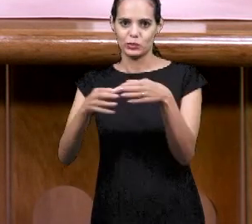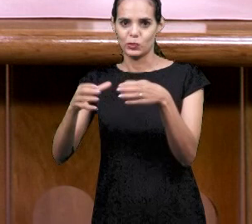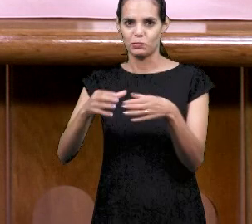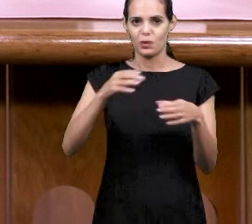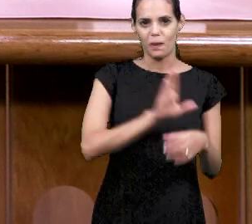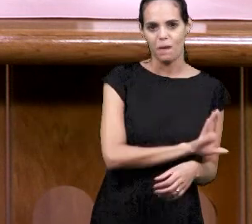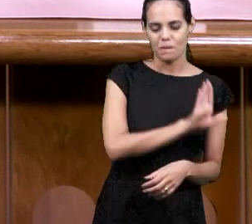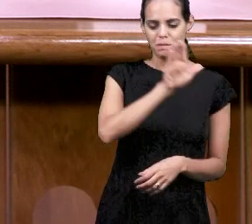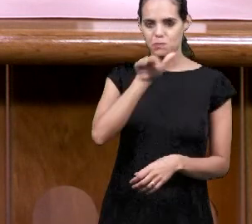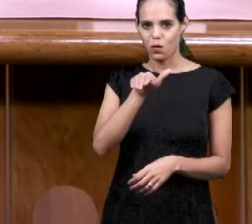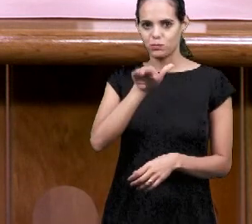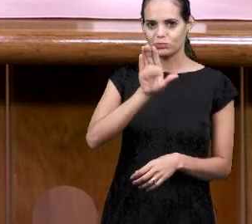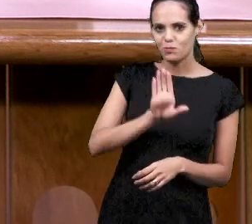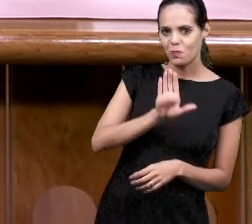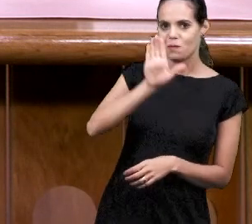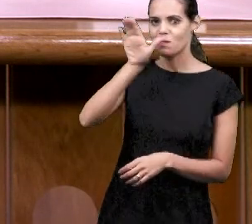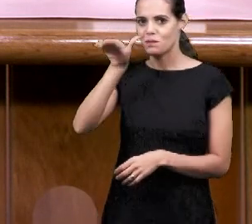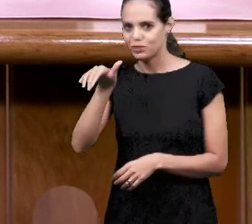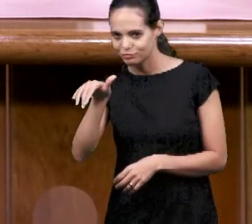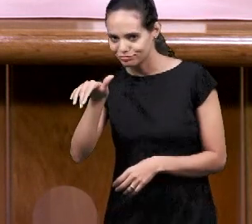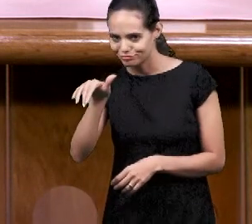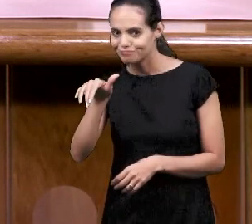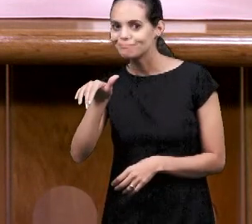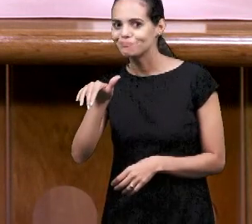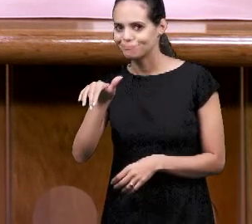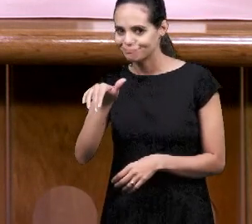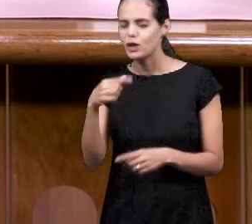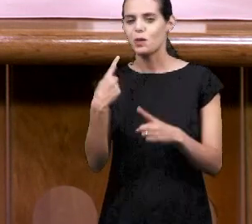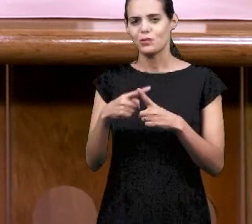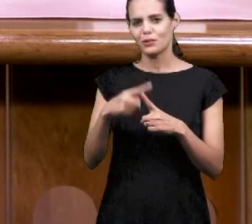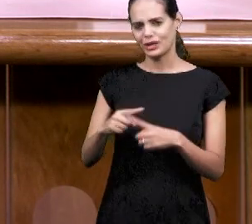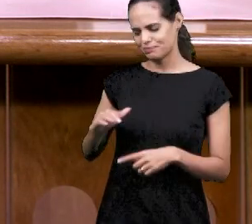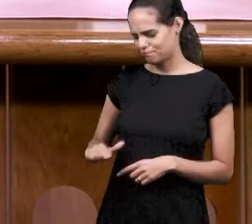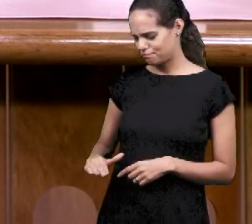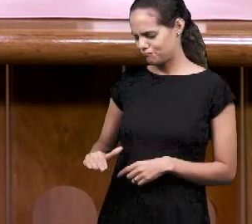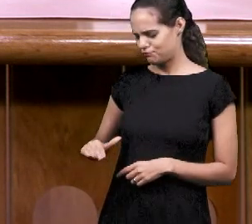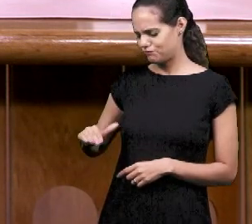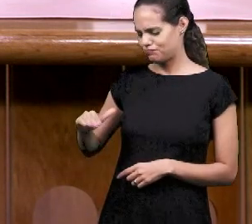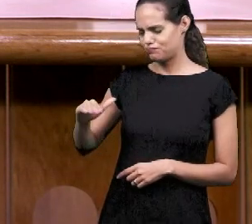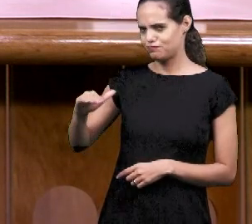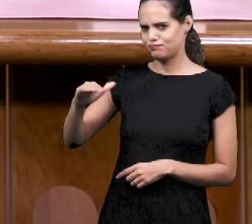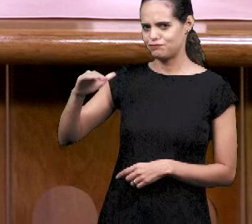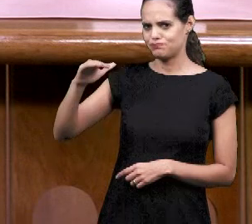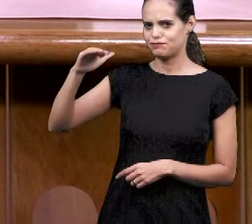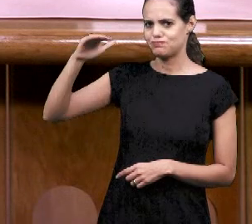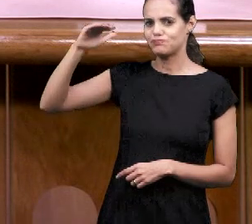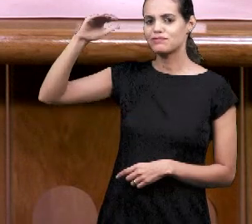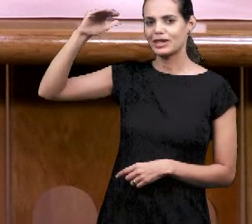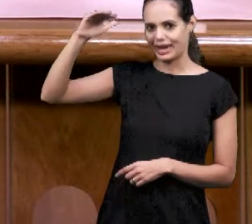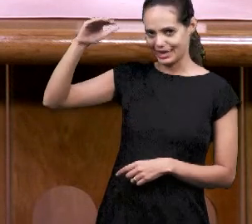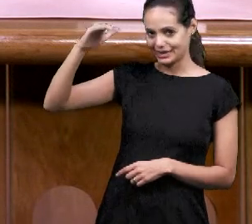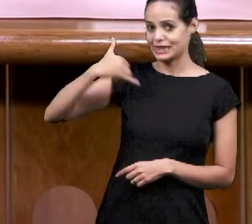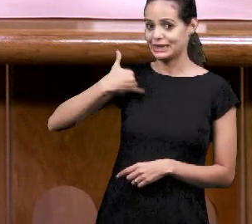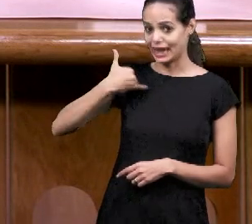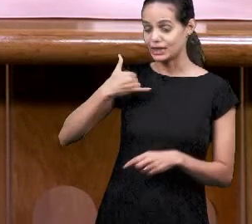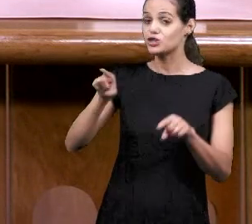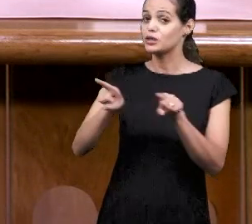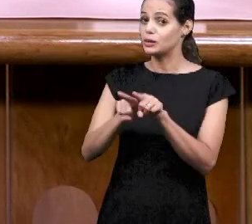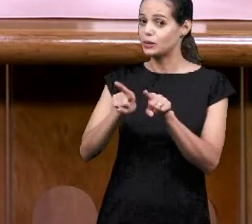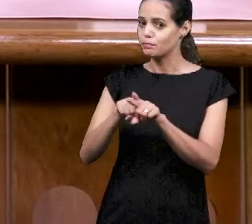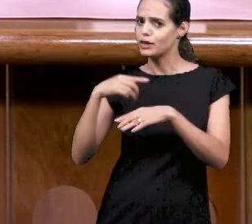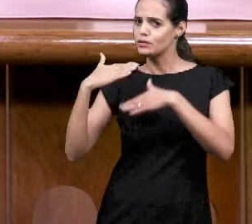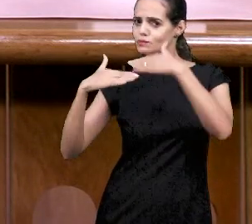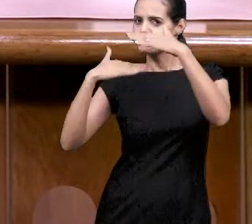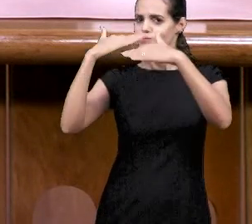va inclure aussi une intercession par eux, un acte d'imposition de main par rapport aux promotions des